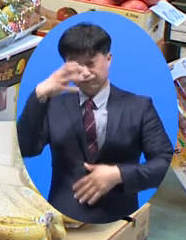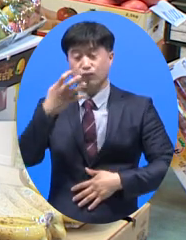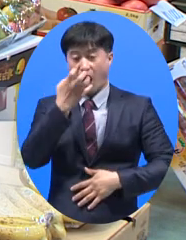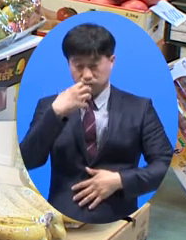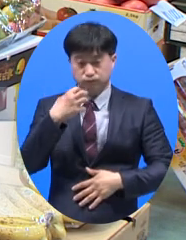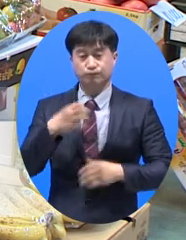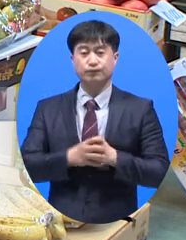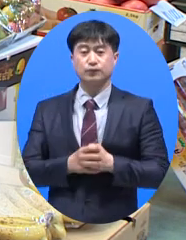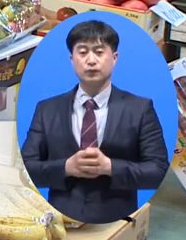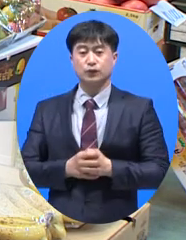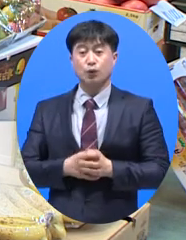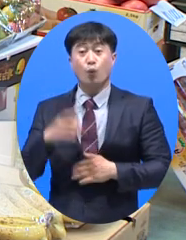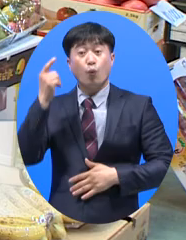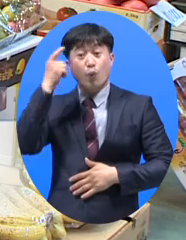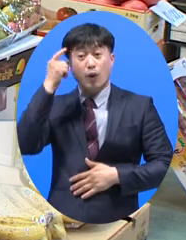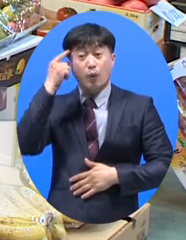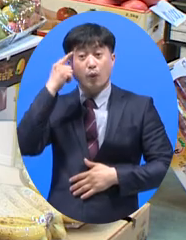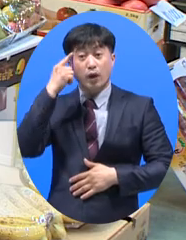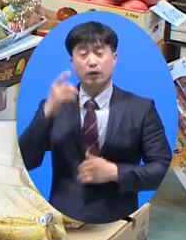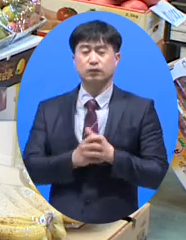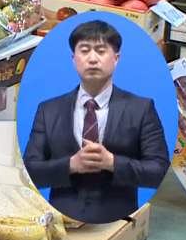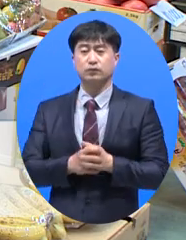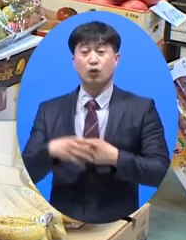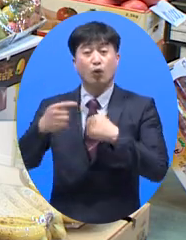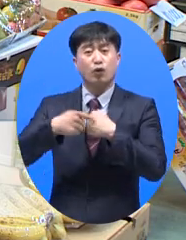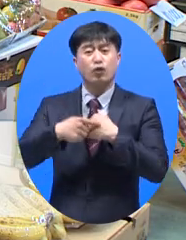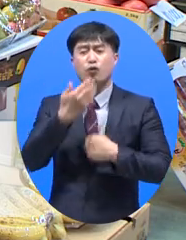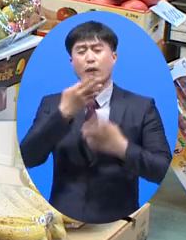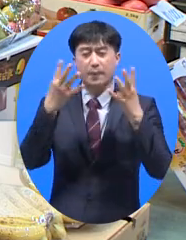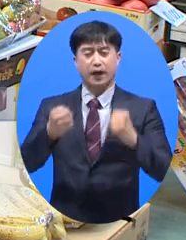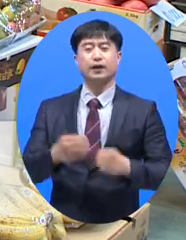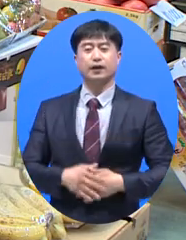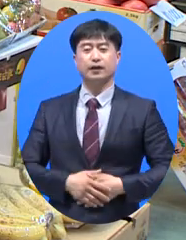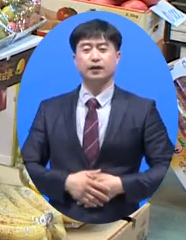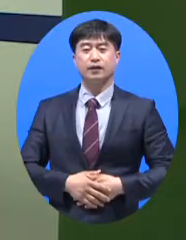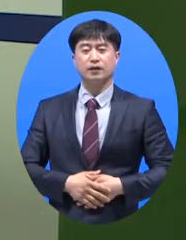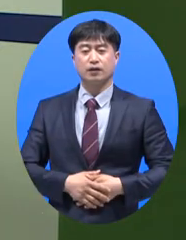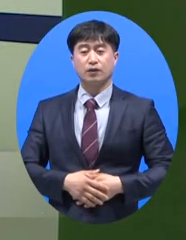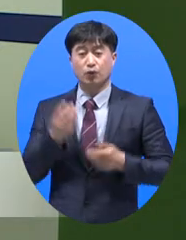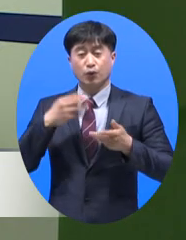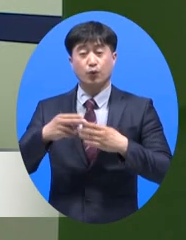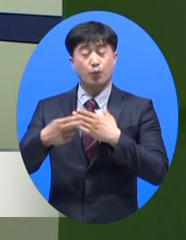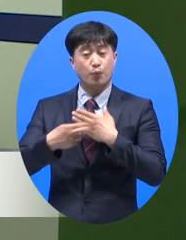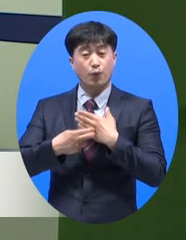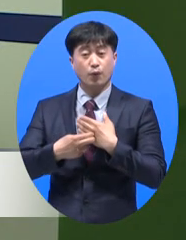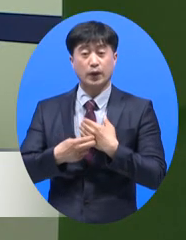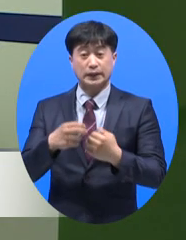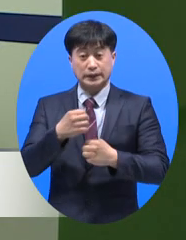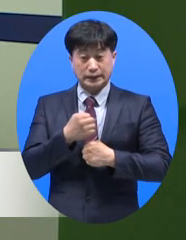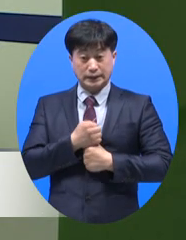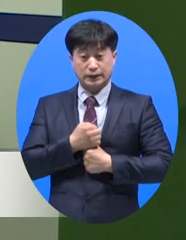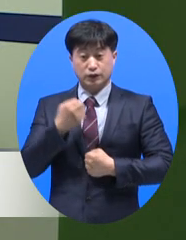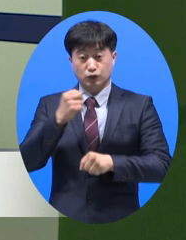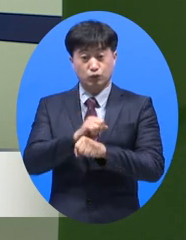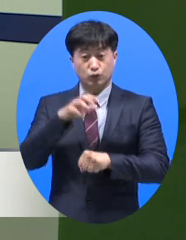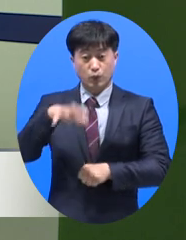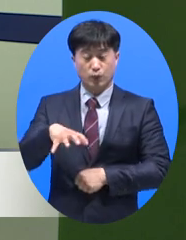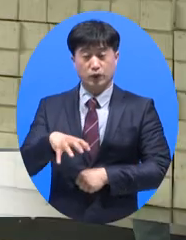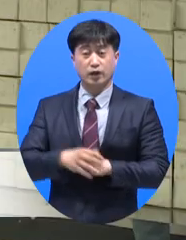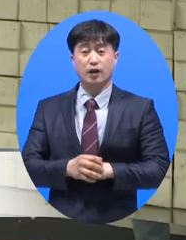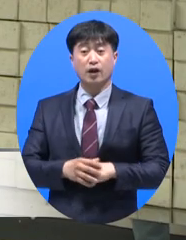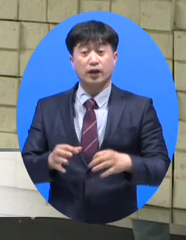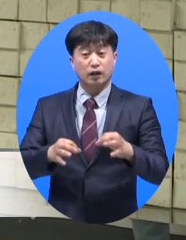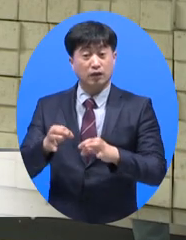요즘에? 네. 네. 왜 껍질째 좀 드세요? 요즘에? 껍질에 영양분이 많다고 그러니까. 경기도 보건환경연구원이